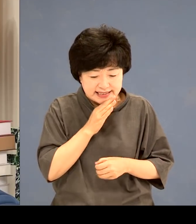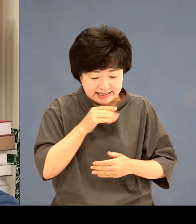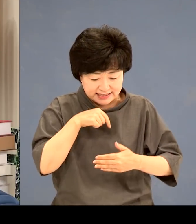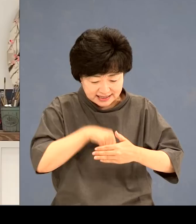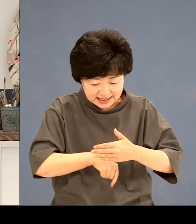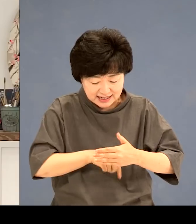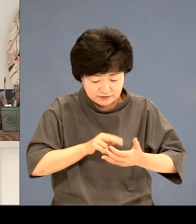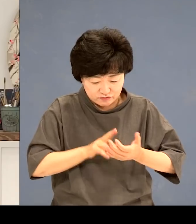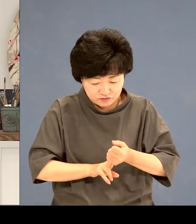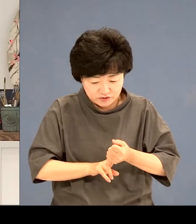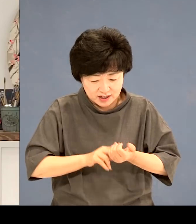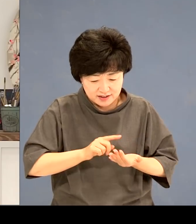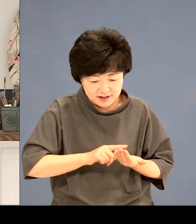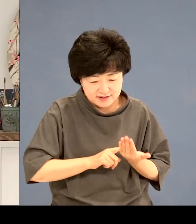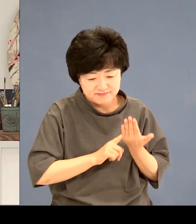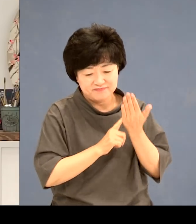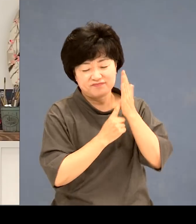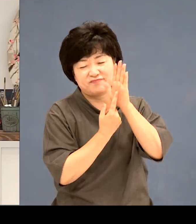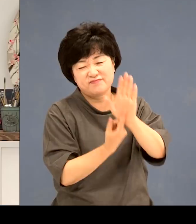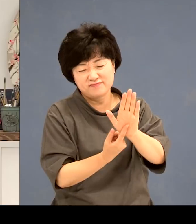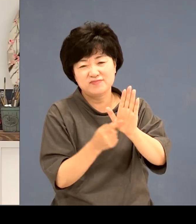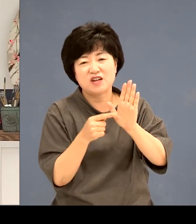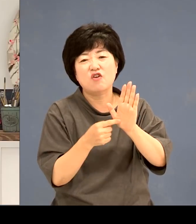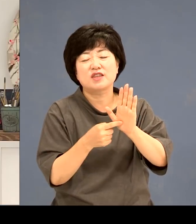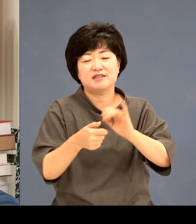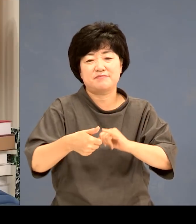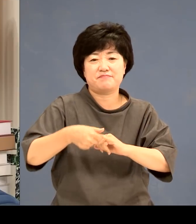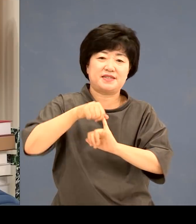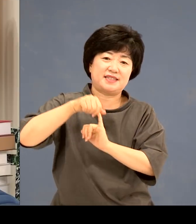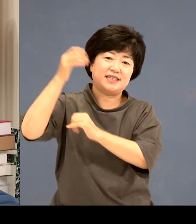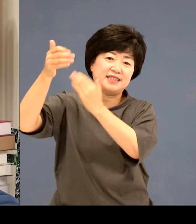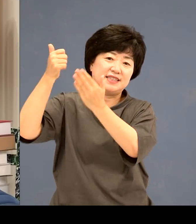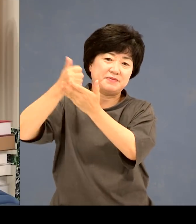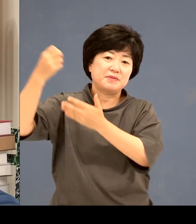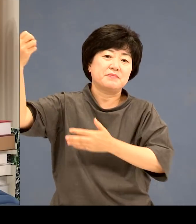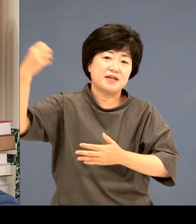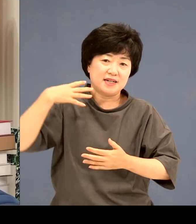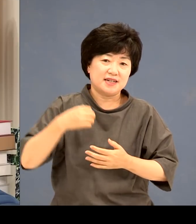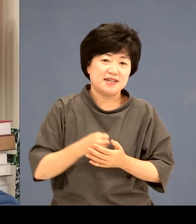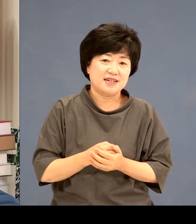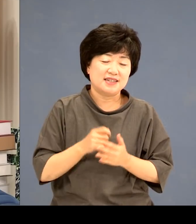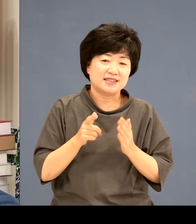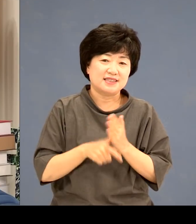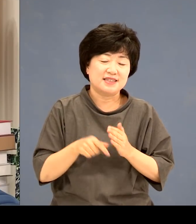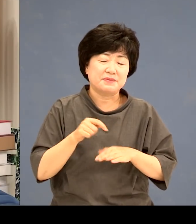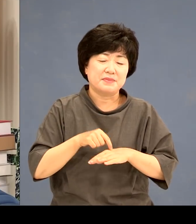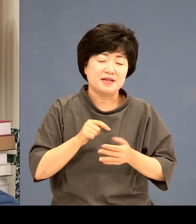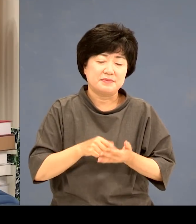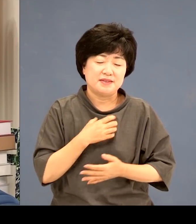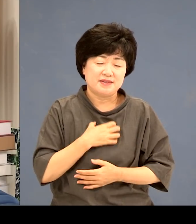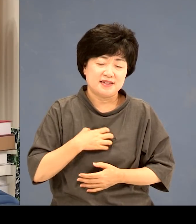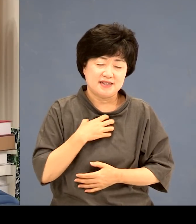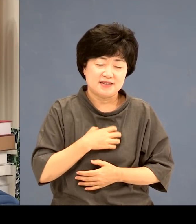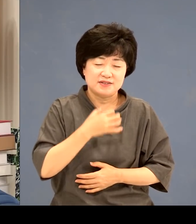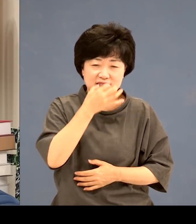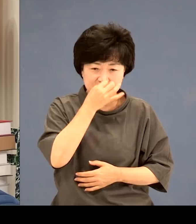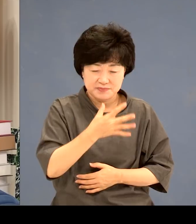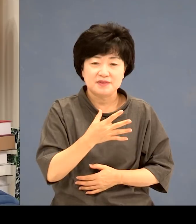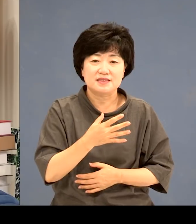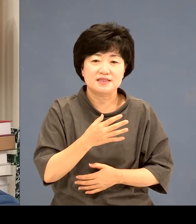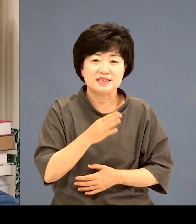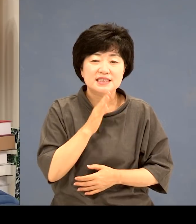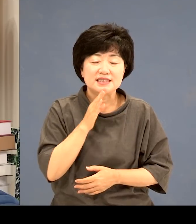어느 누구도 이렇게 안 보잖아요. 이제 그 안에 있으면서 내적으로 외적으로 굉장히 힘겨운 싸움 가운데 있을